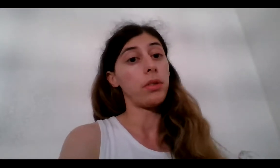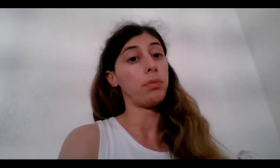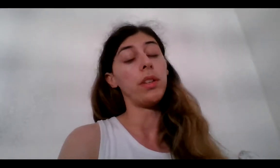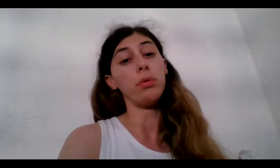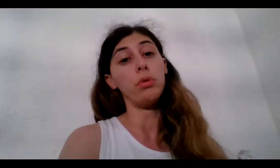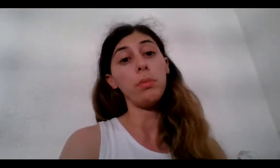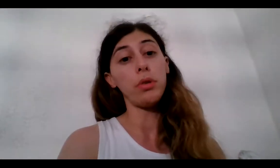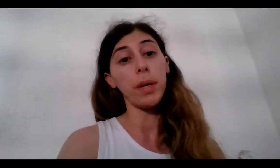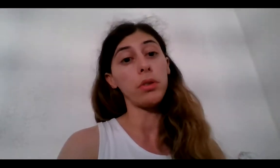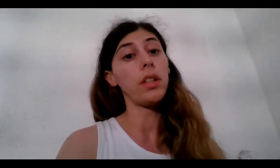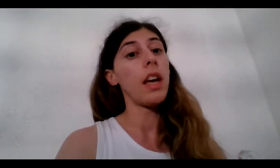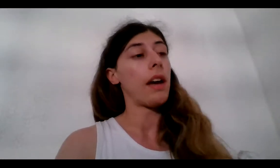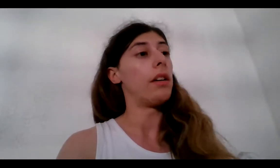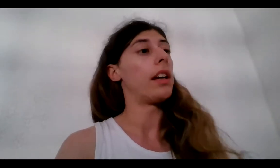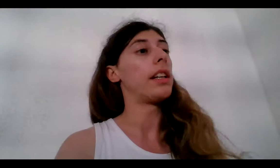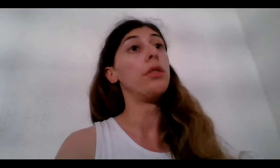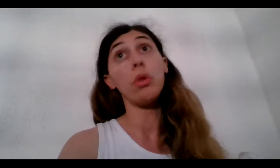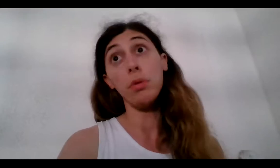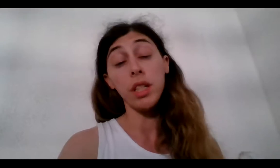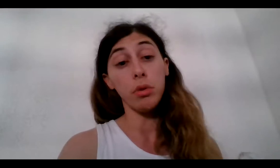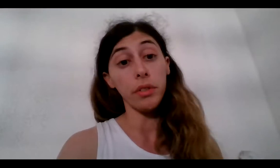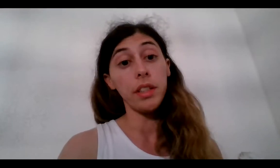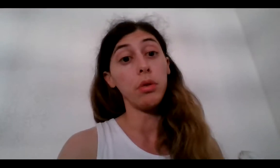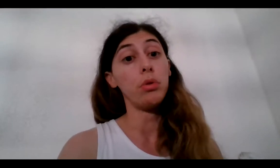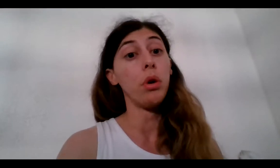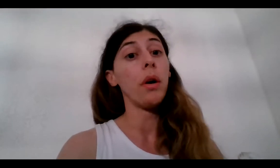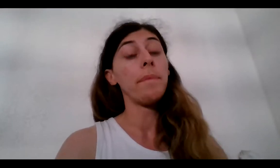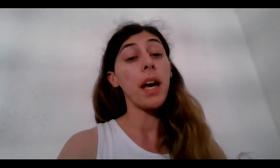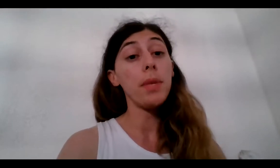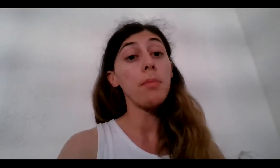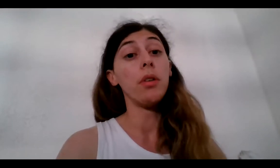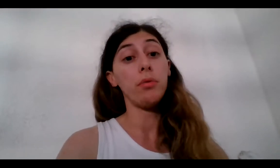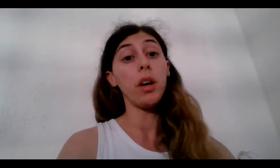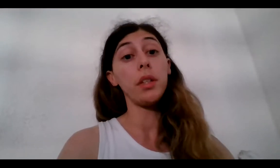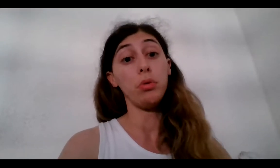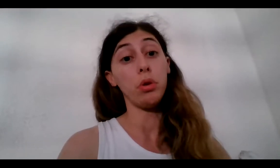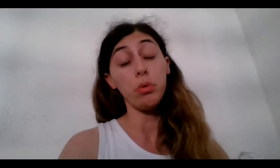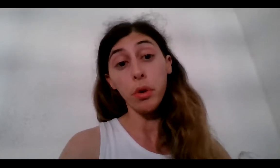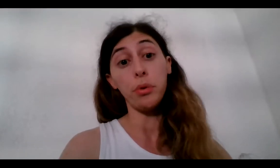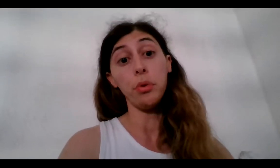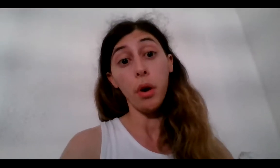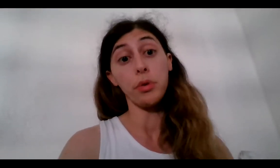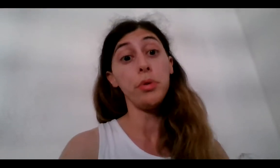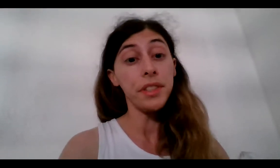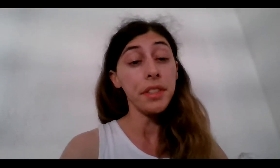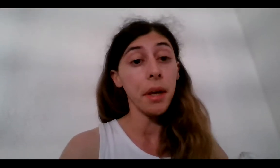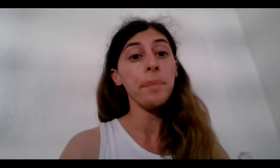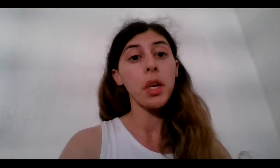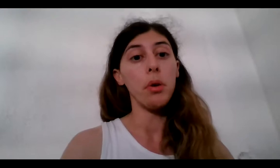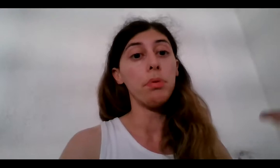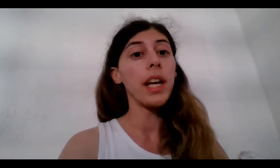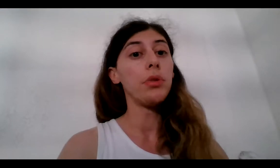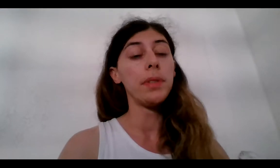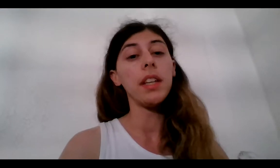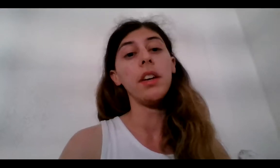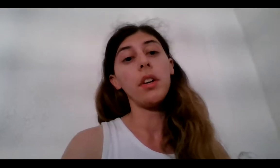Par exemple, nous avons de nombreuses personnes avec lesquelles nous sommes obligés de lancer des recours amiables, voire des recours contentieux en justice